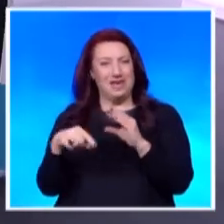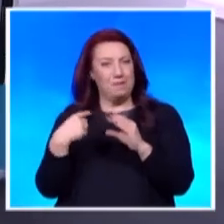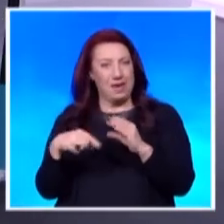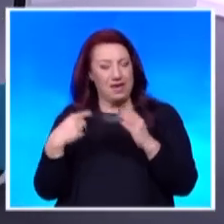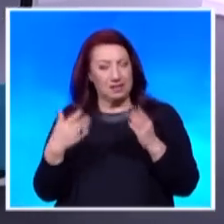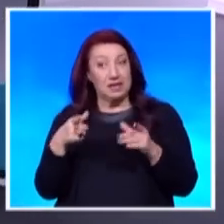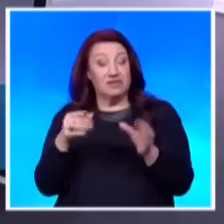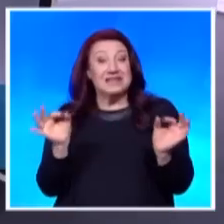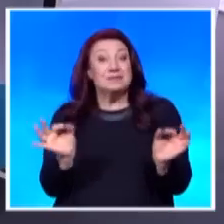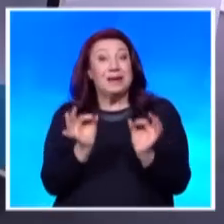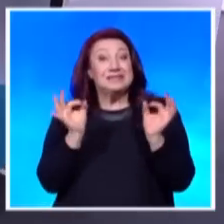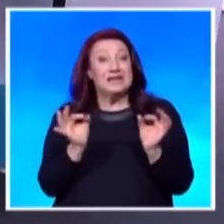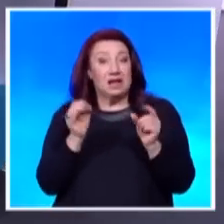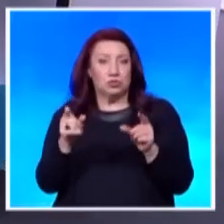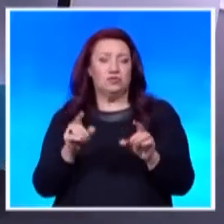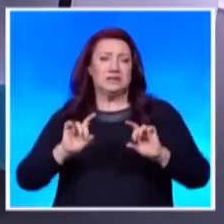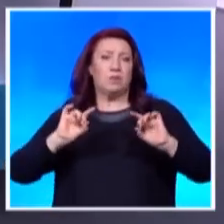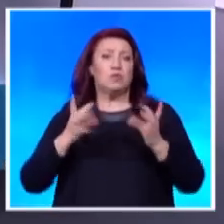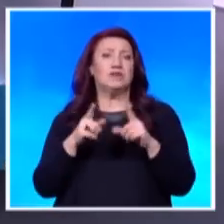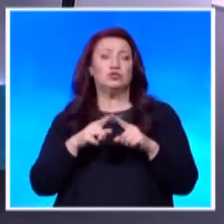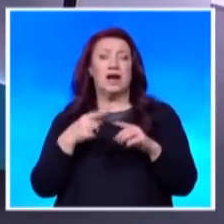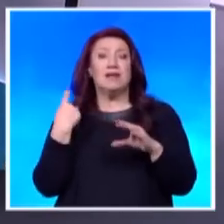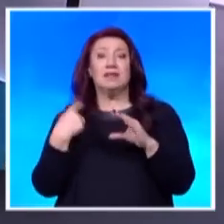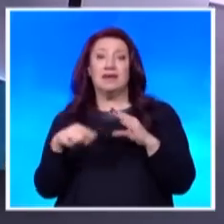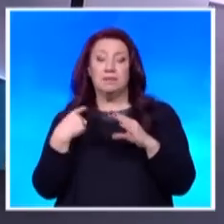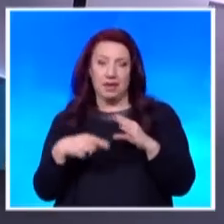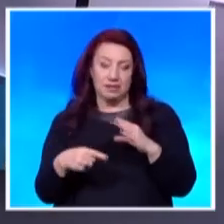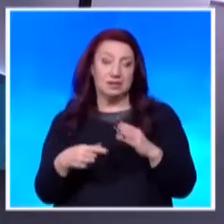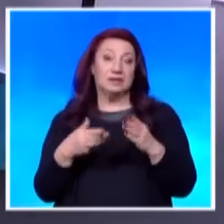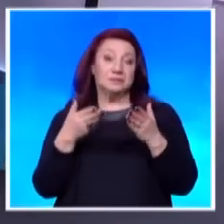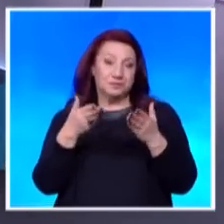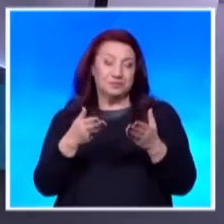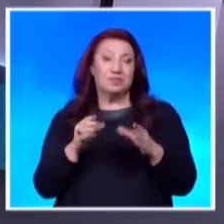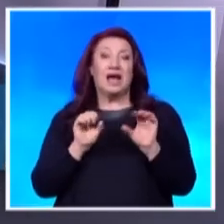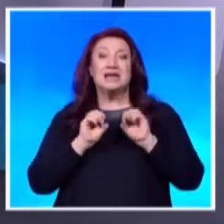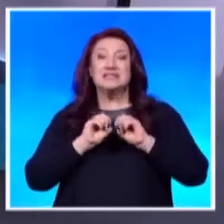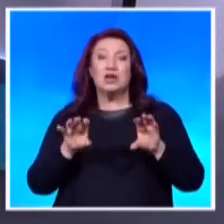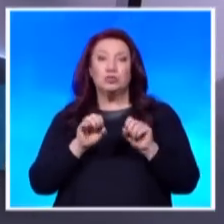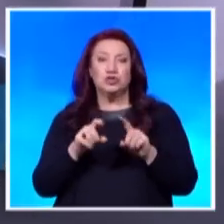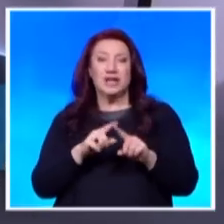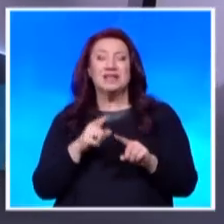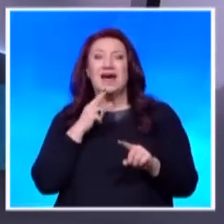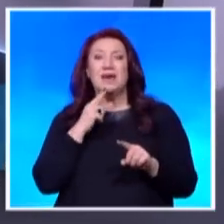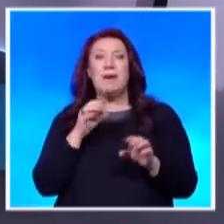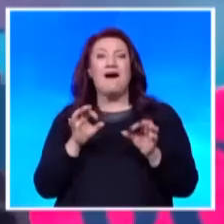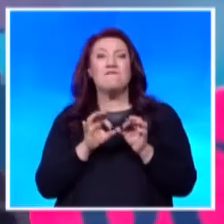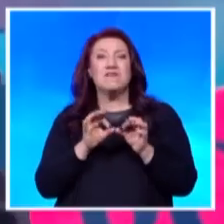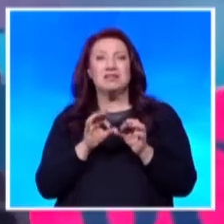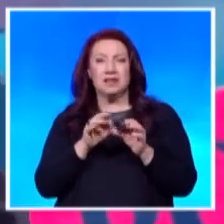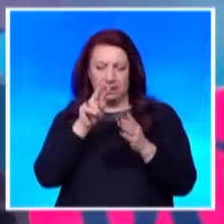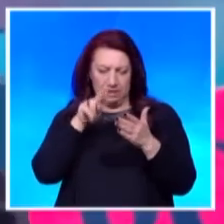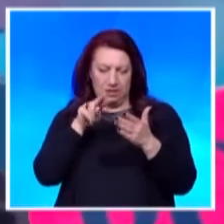това са специализирани, защото това са професионални имейлове. Тогава тези съобщения щяха да бъдат филтрирани, ако идваха от невалиден източник. Или